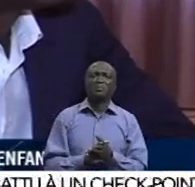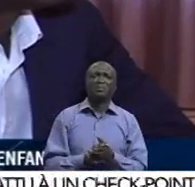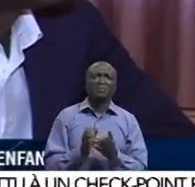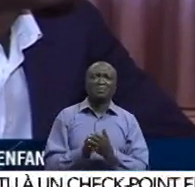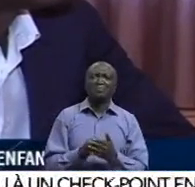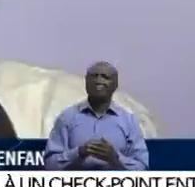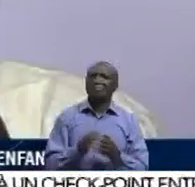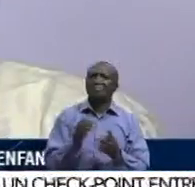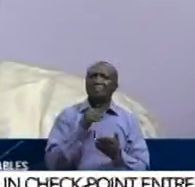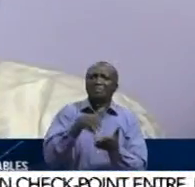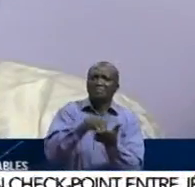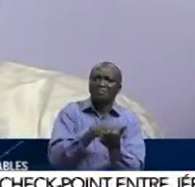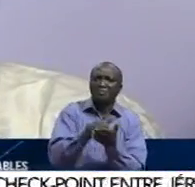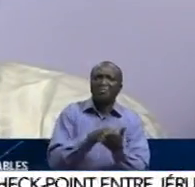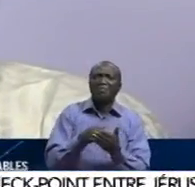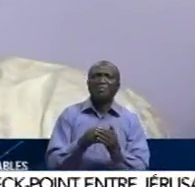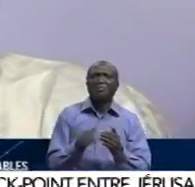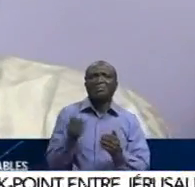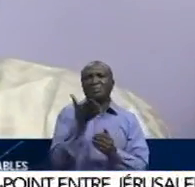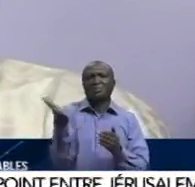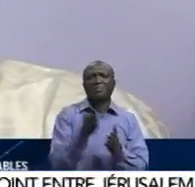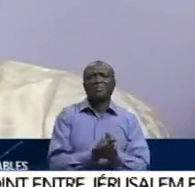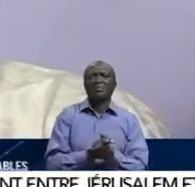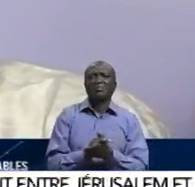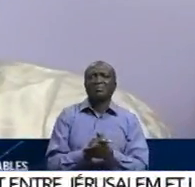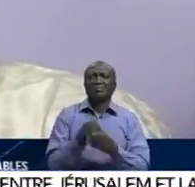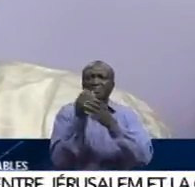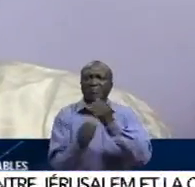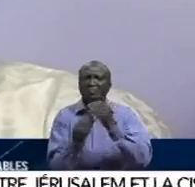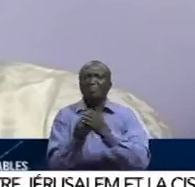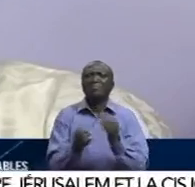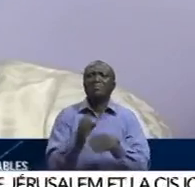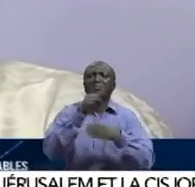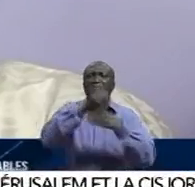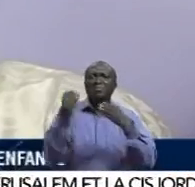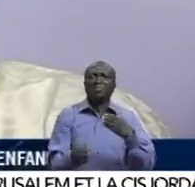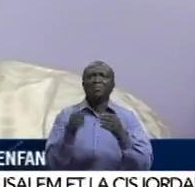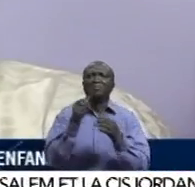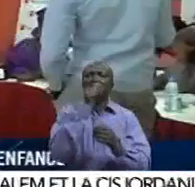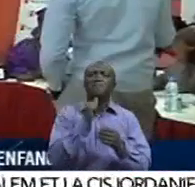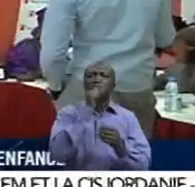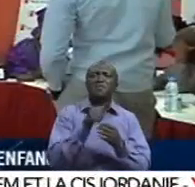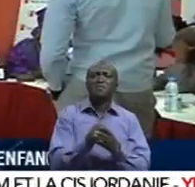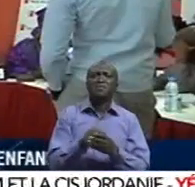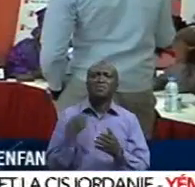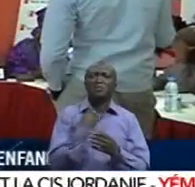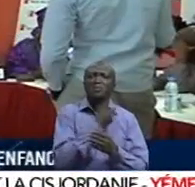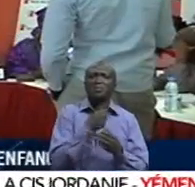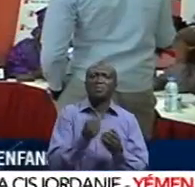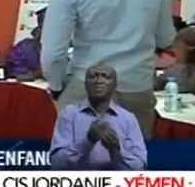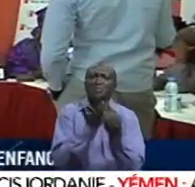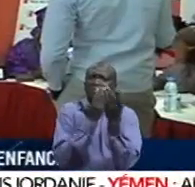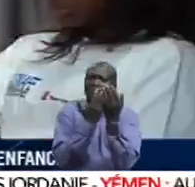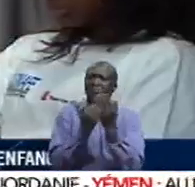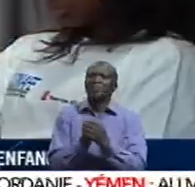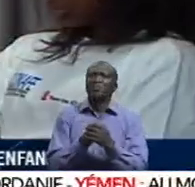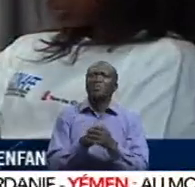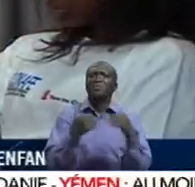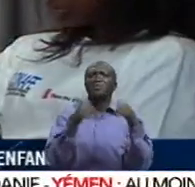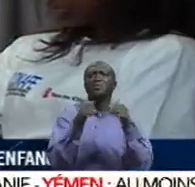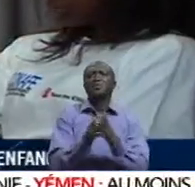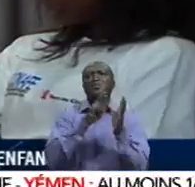l'enfance il y a également une absence pratiquement du secteur privé que nous attendons dans ce sens les collectivités locales jouent un